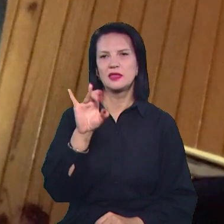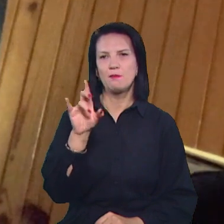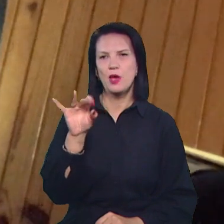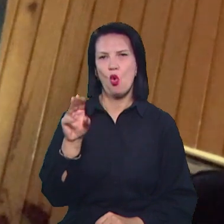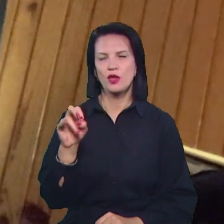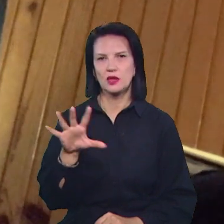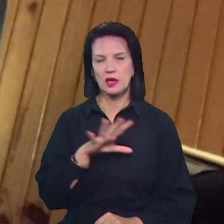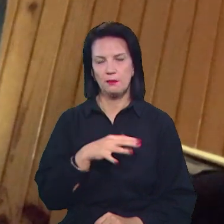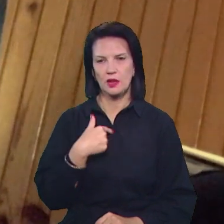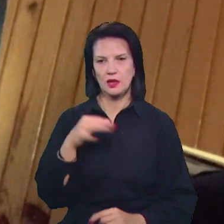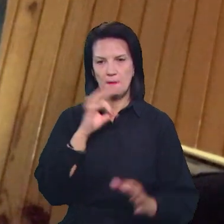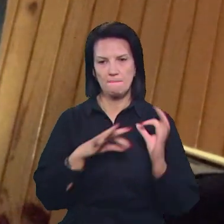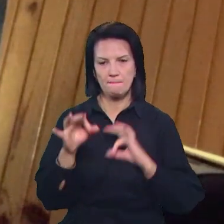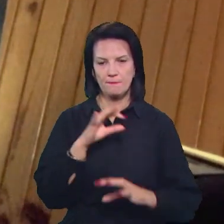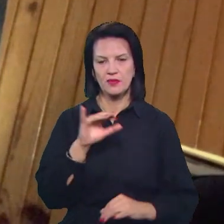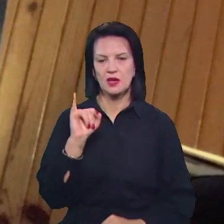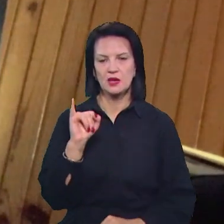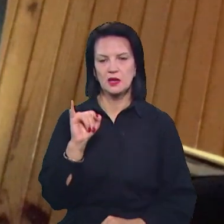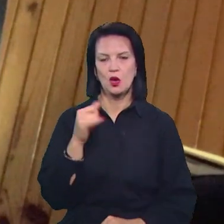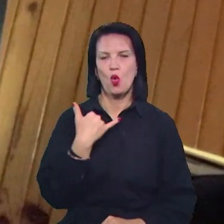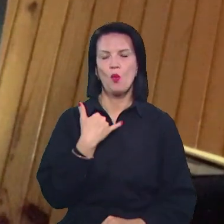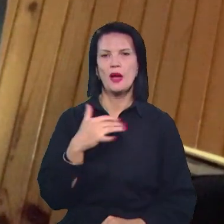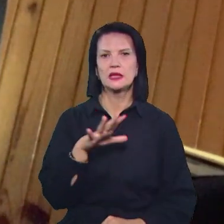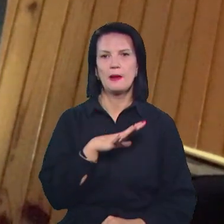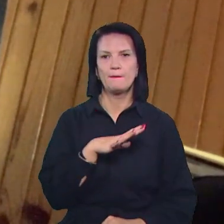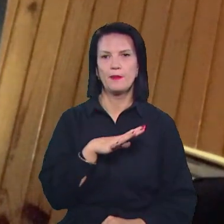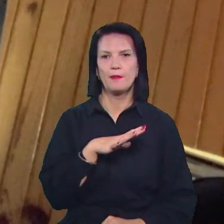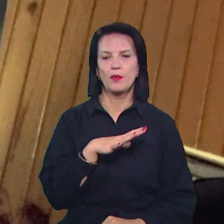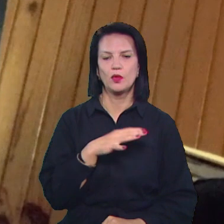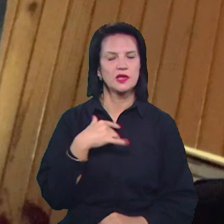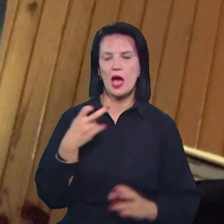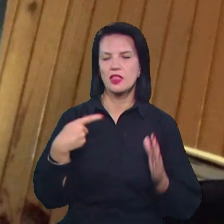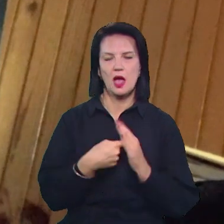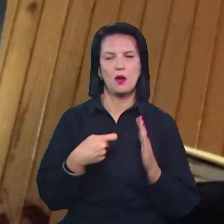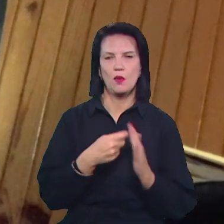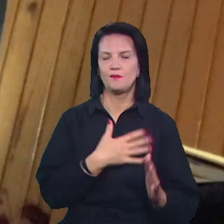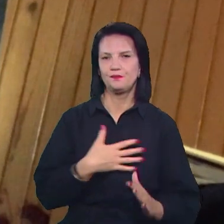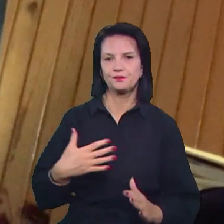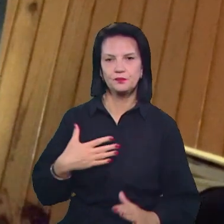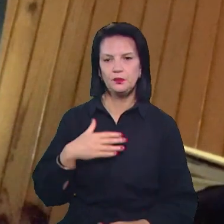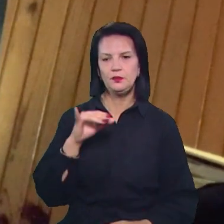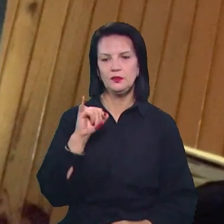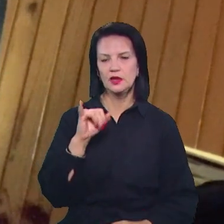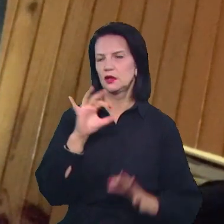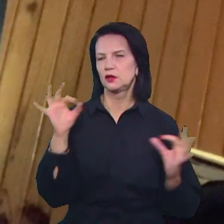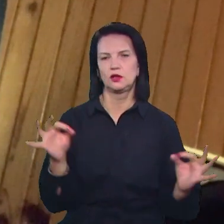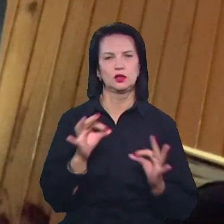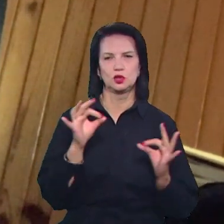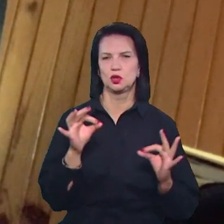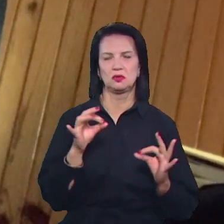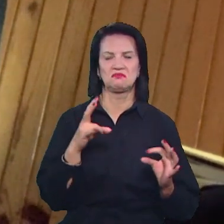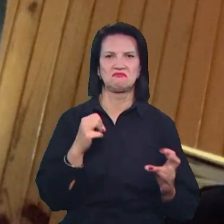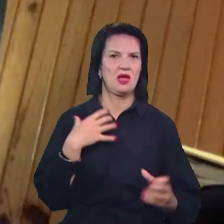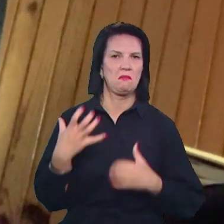лікувала. І в мене було, тобто я не годувала грудьми, і в принципі нічого мене не турбувало,